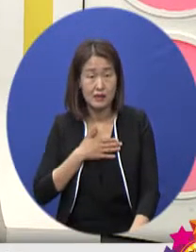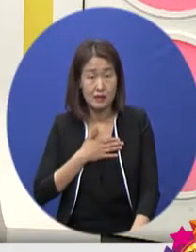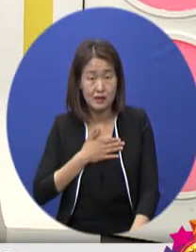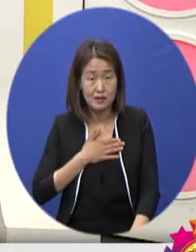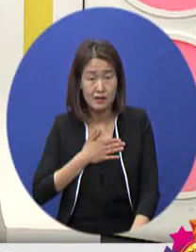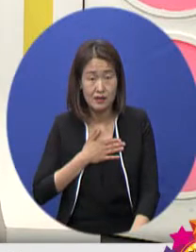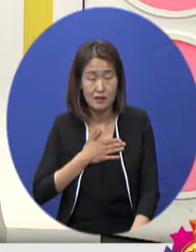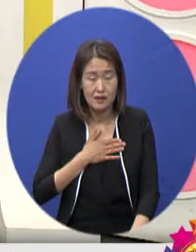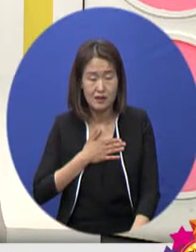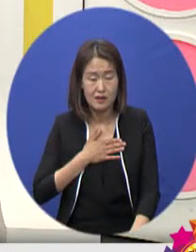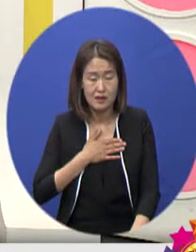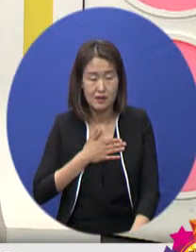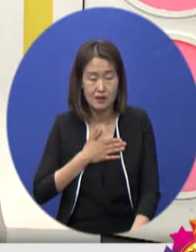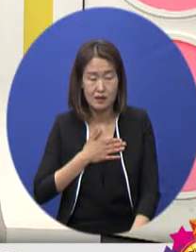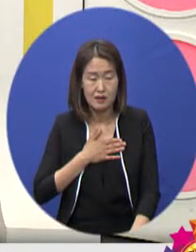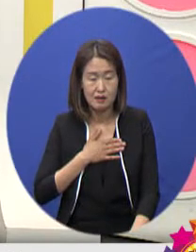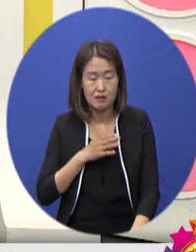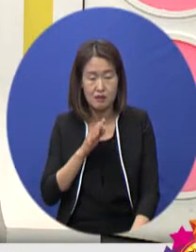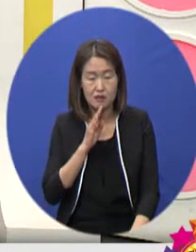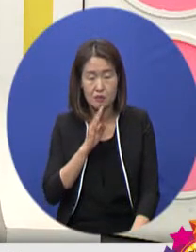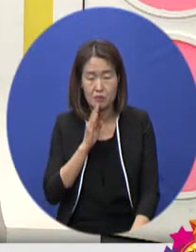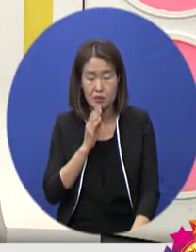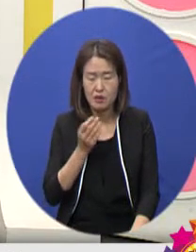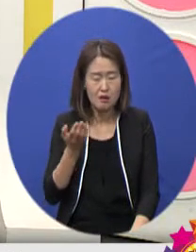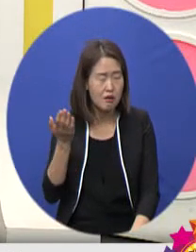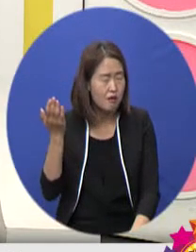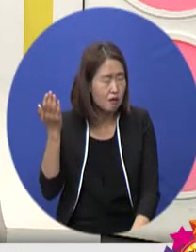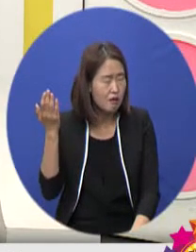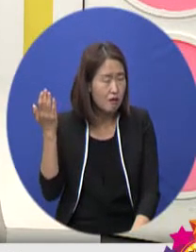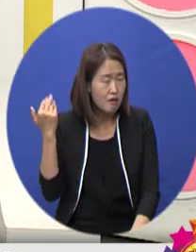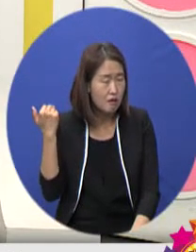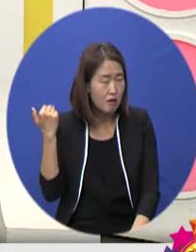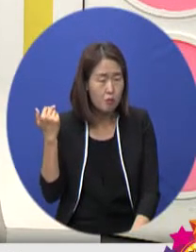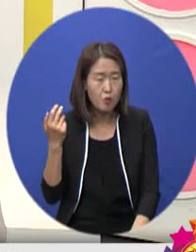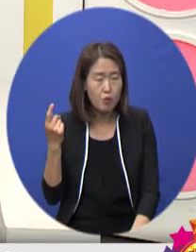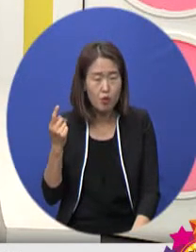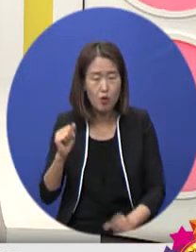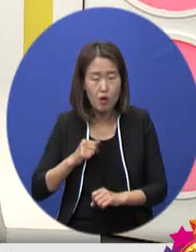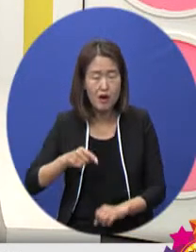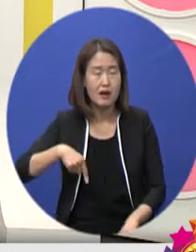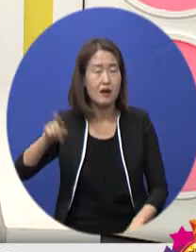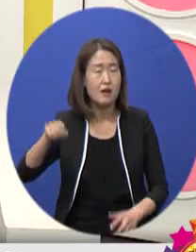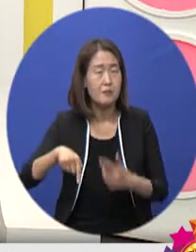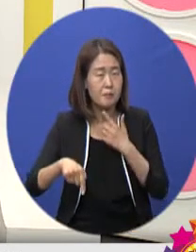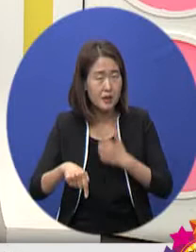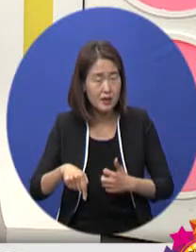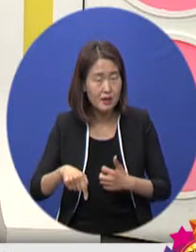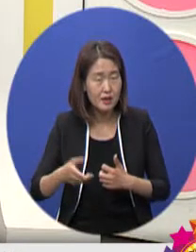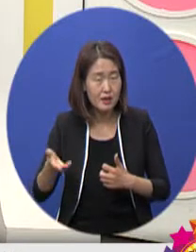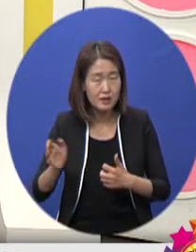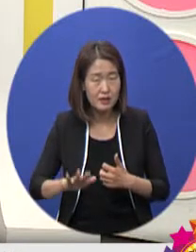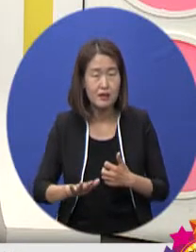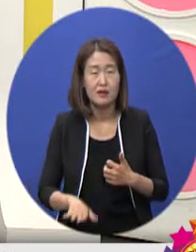네. 맹호 기감연대에 갔다 왔는데 네.